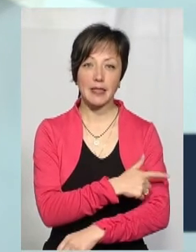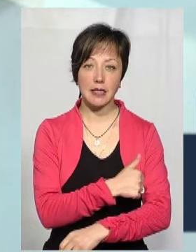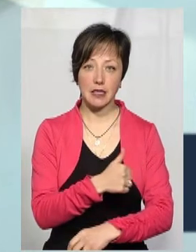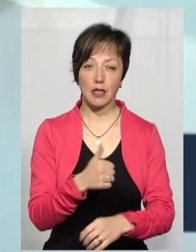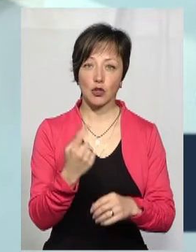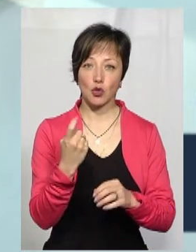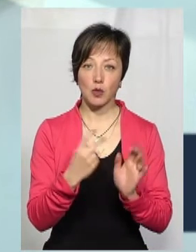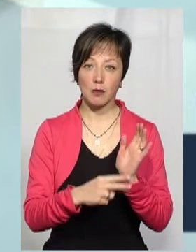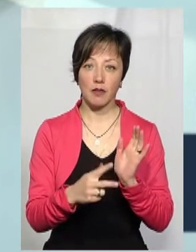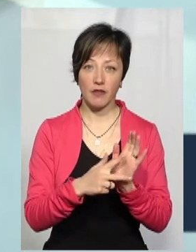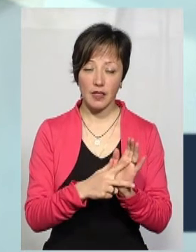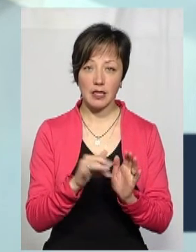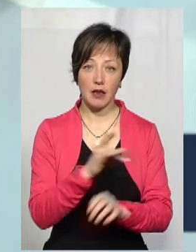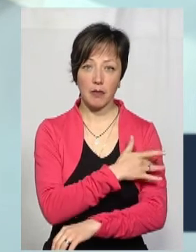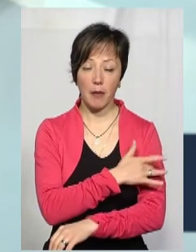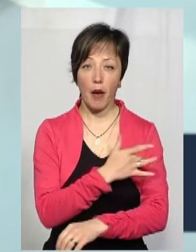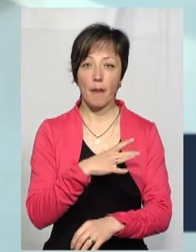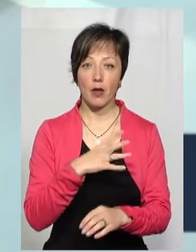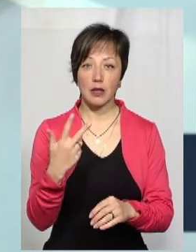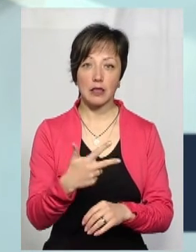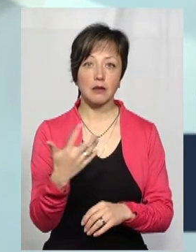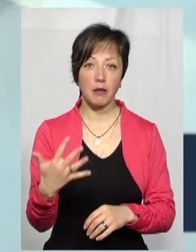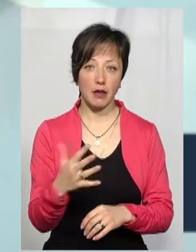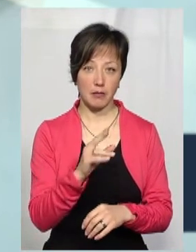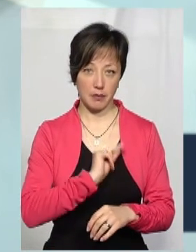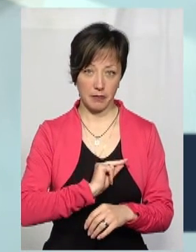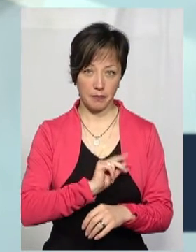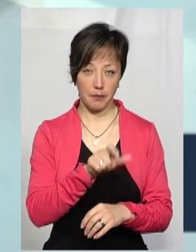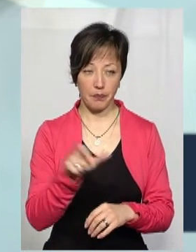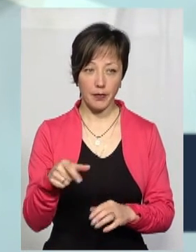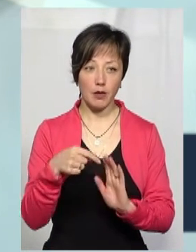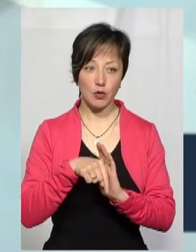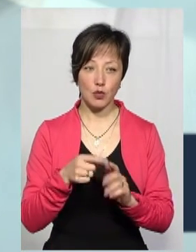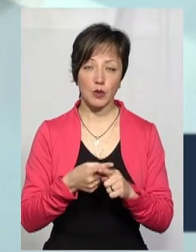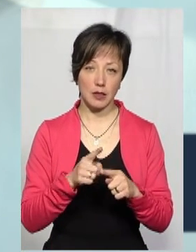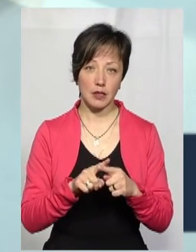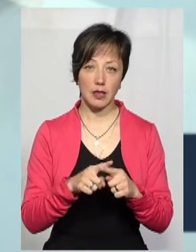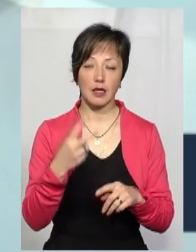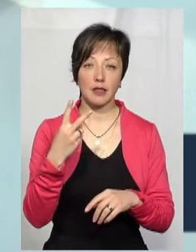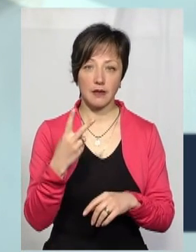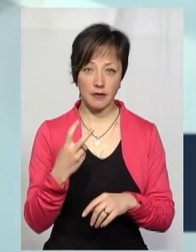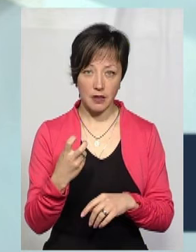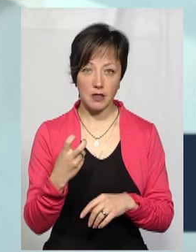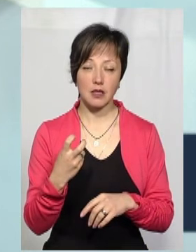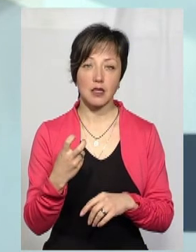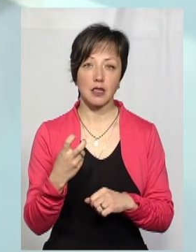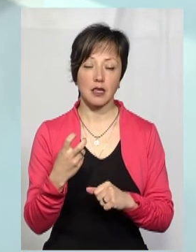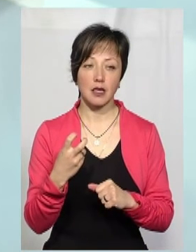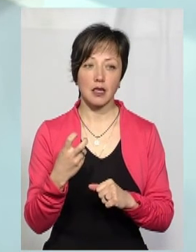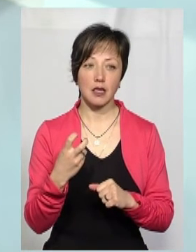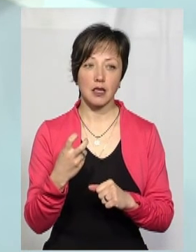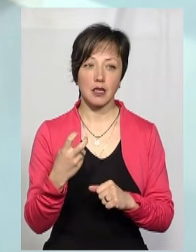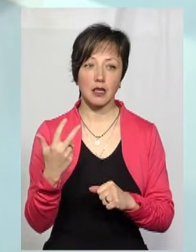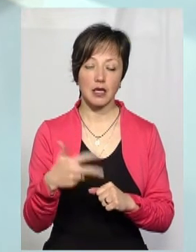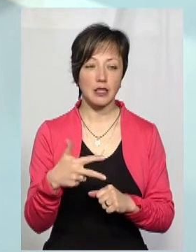персонал 178 і молодший медичний персонал 35. По суті, це там 200, там